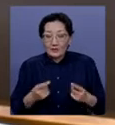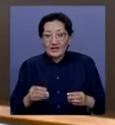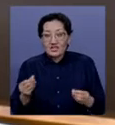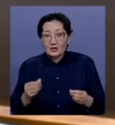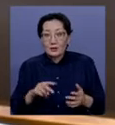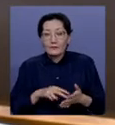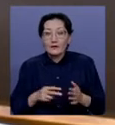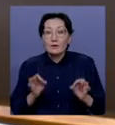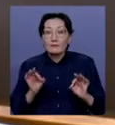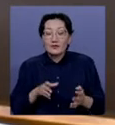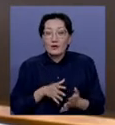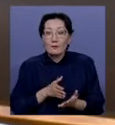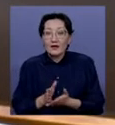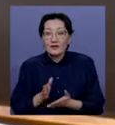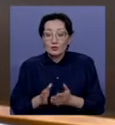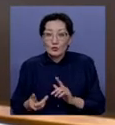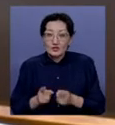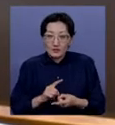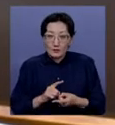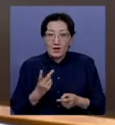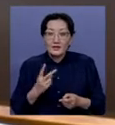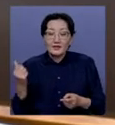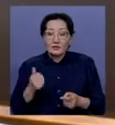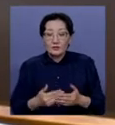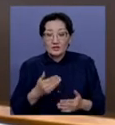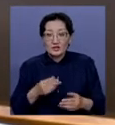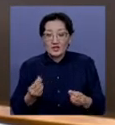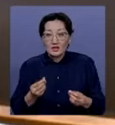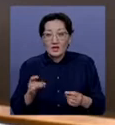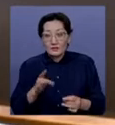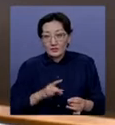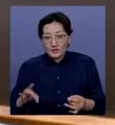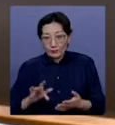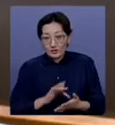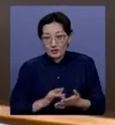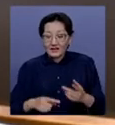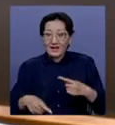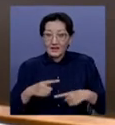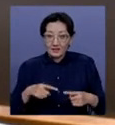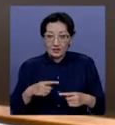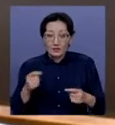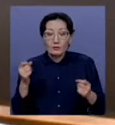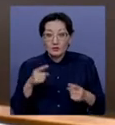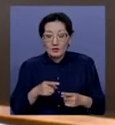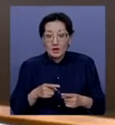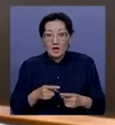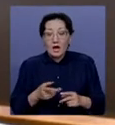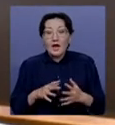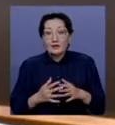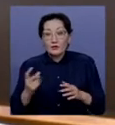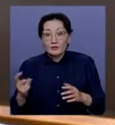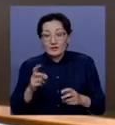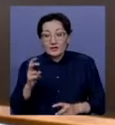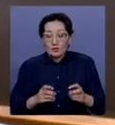қаржының мақсатты бағытын өзгертеміз деп. Ал 2 апта бұрын қаражат республикалық бюджетке қайтарылғанын білдім. Агроөндірістік